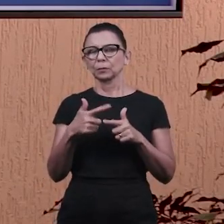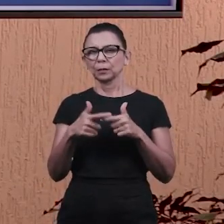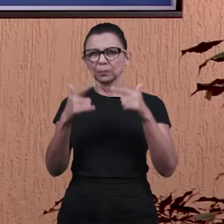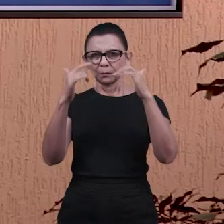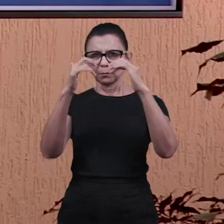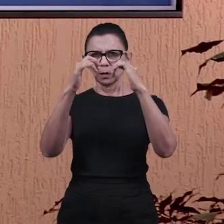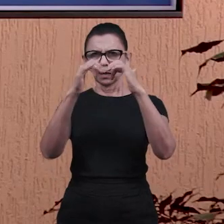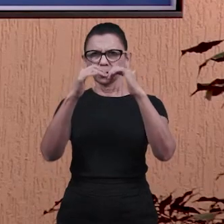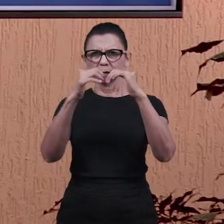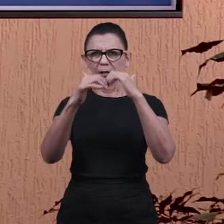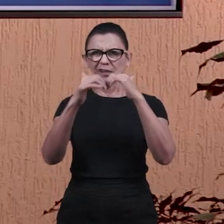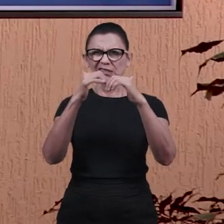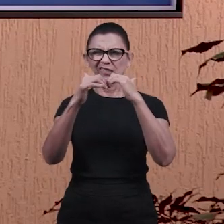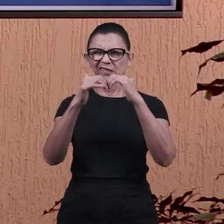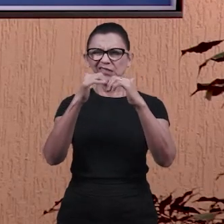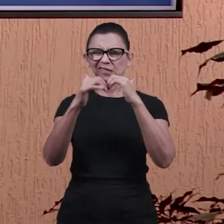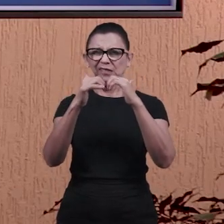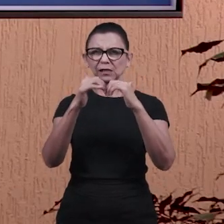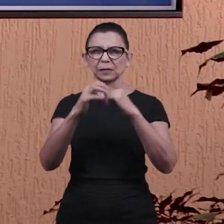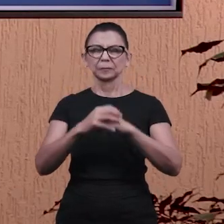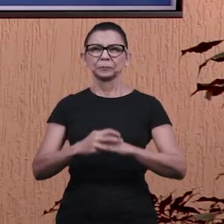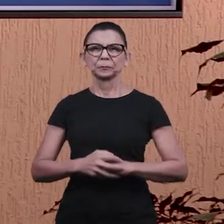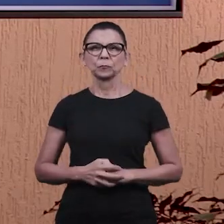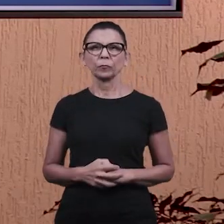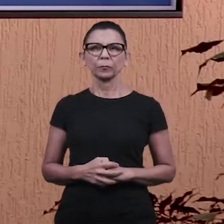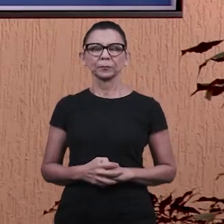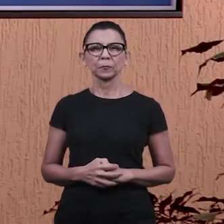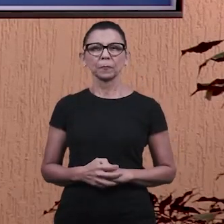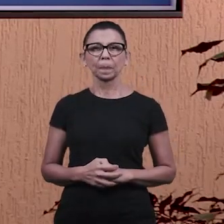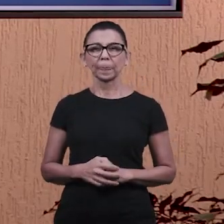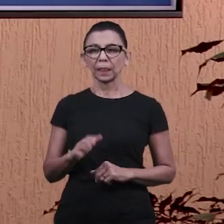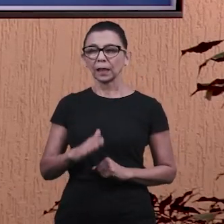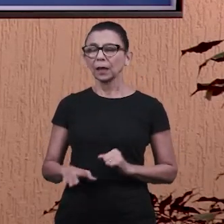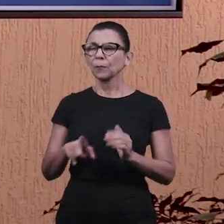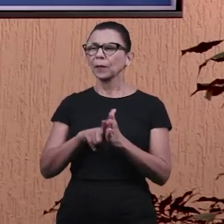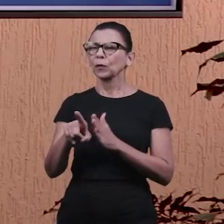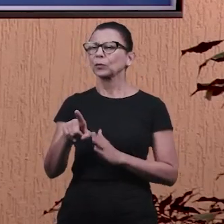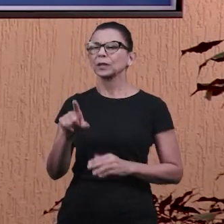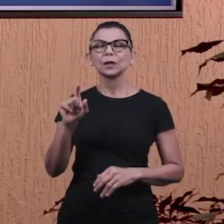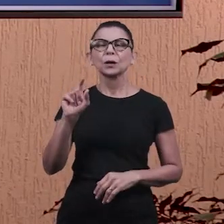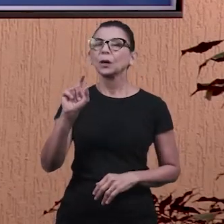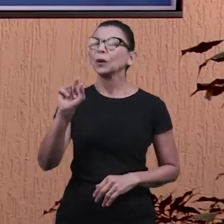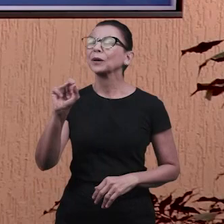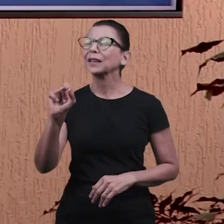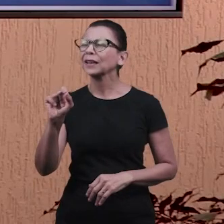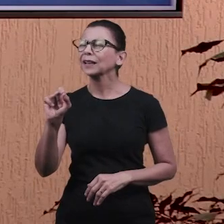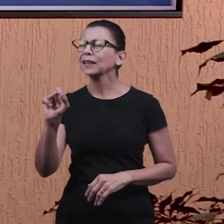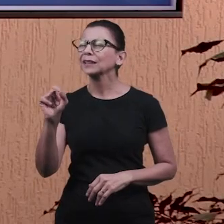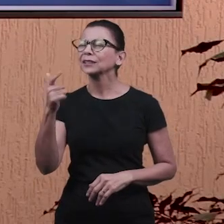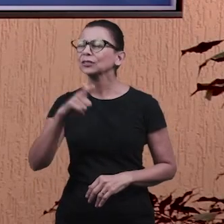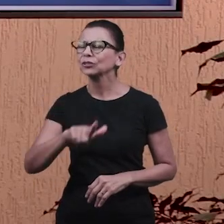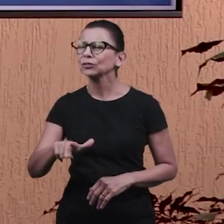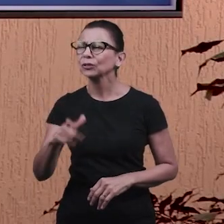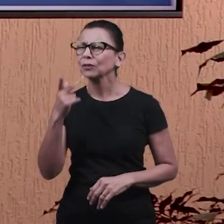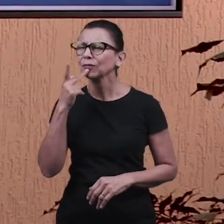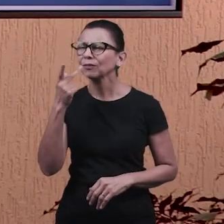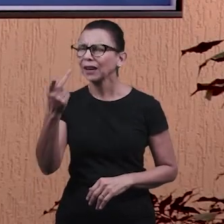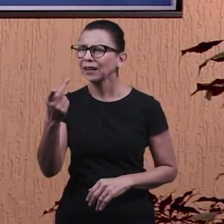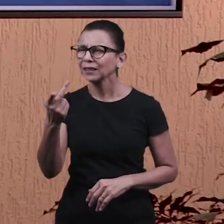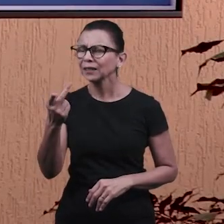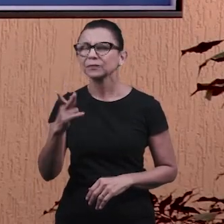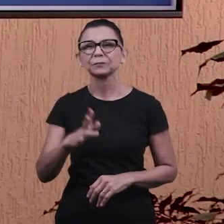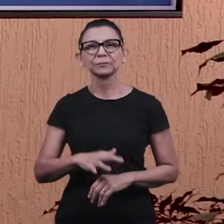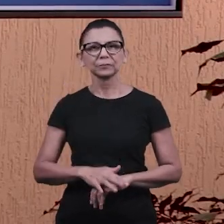d'audition ou pas? Généralement, ce sont des personnes, l'enfant, qui demandent beaucoup. Quoi? Comment?